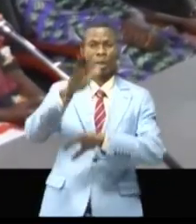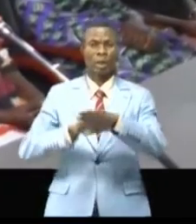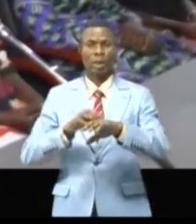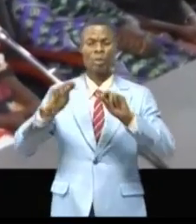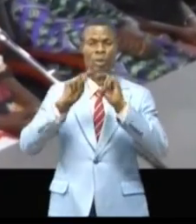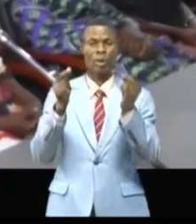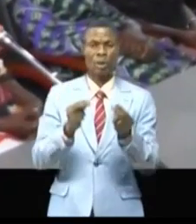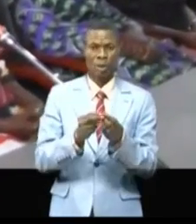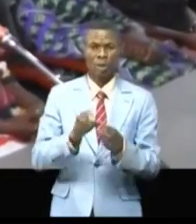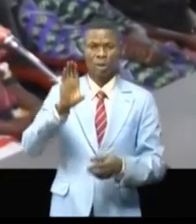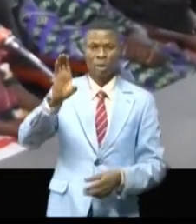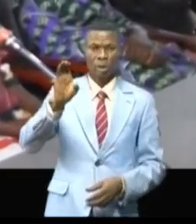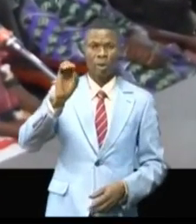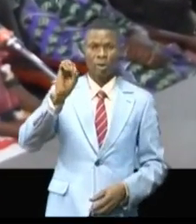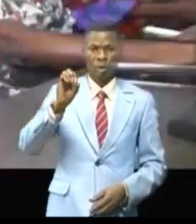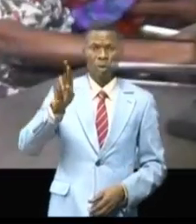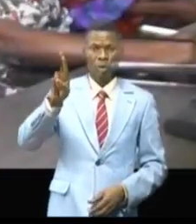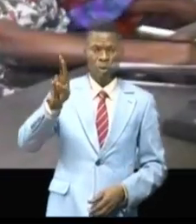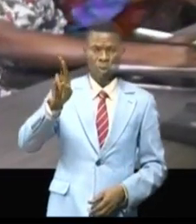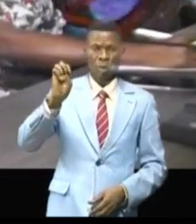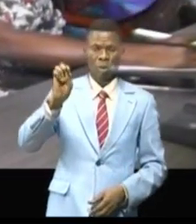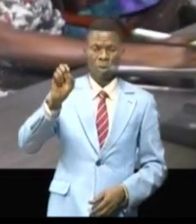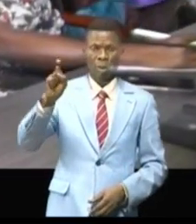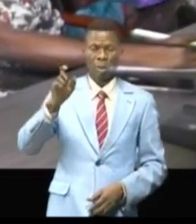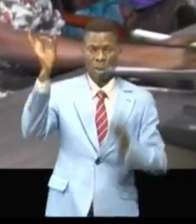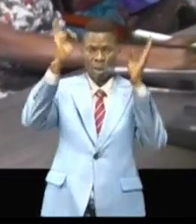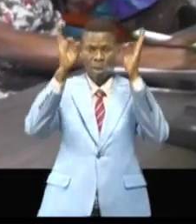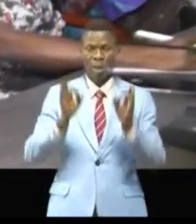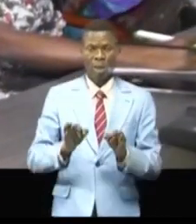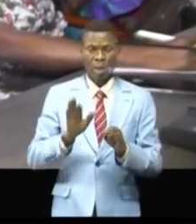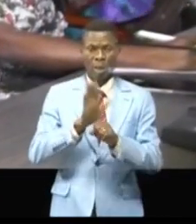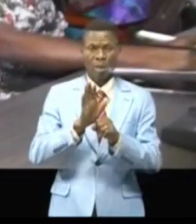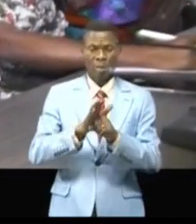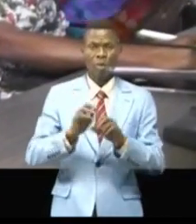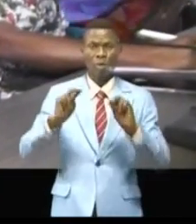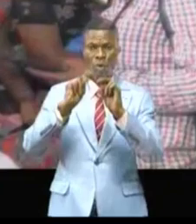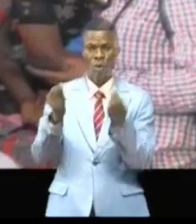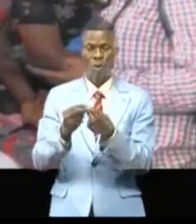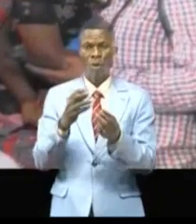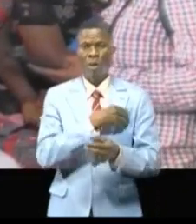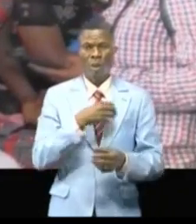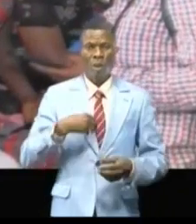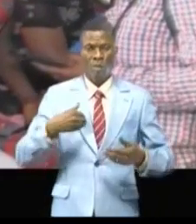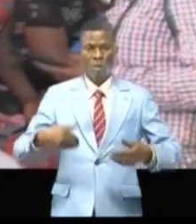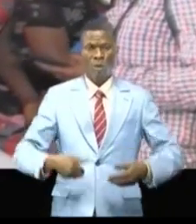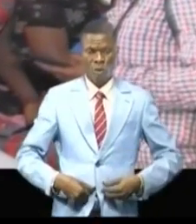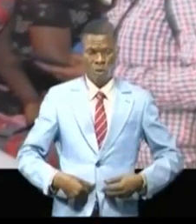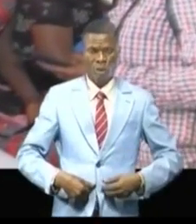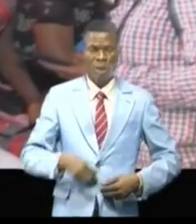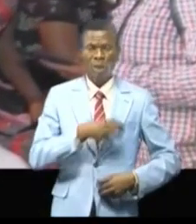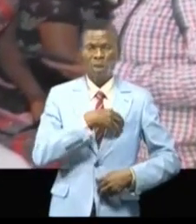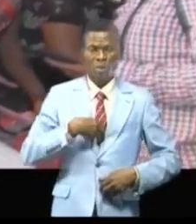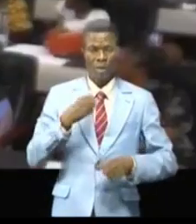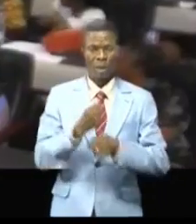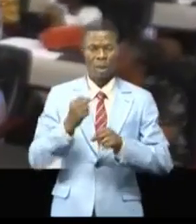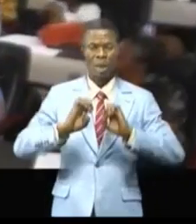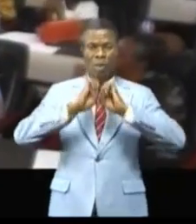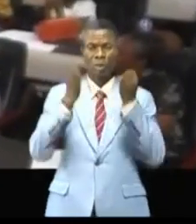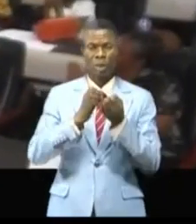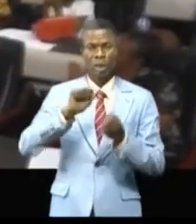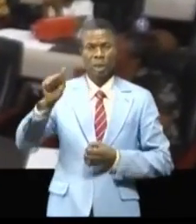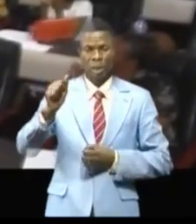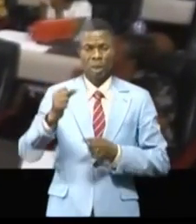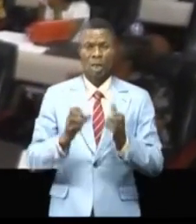groupe Corex FIFED, Fédération intergénérationnelle des femmes et jeunes filles entrepreneurs pour le développement durable.